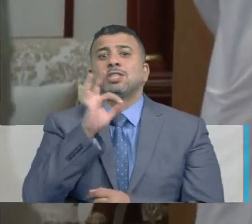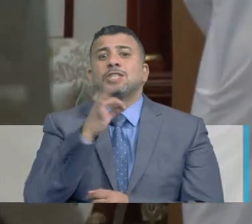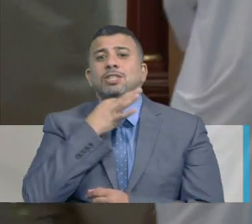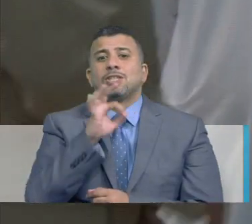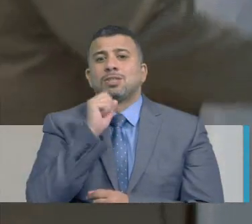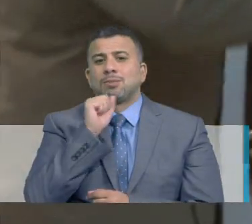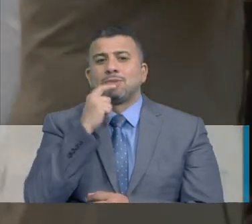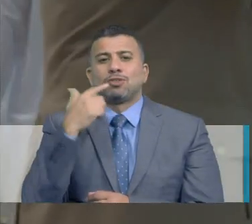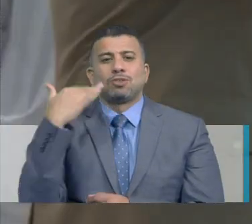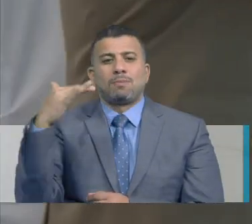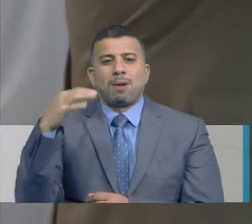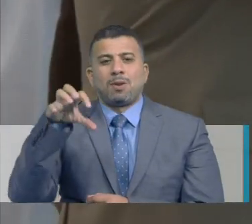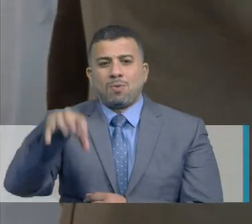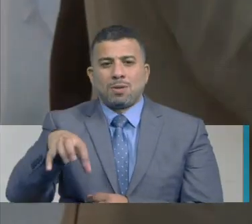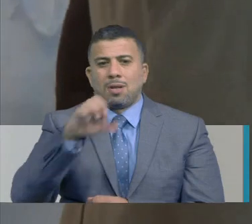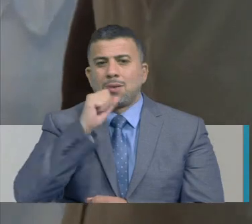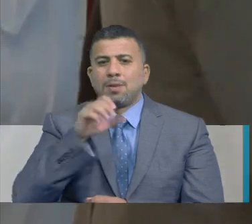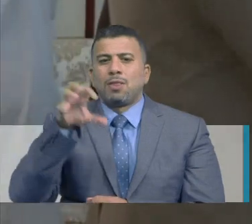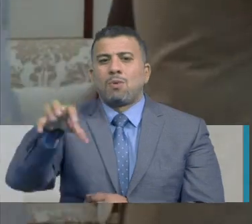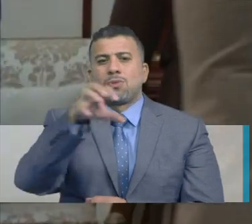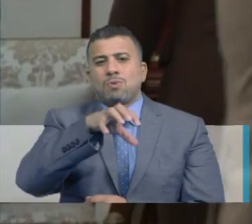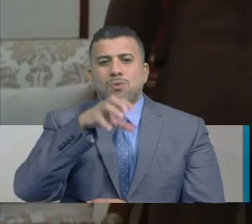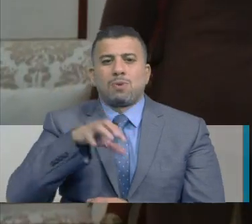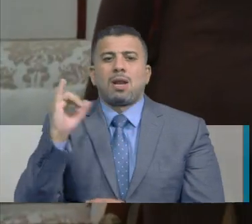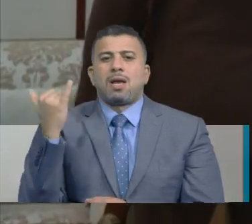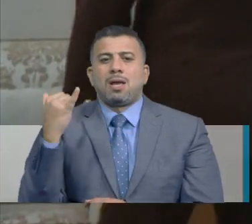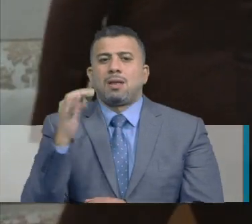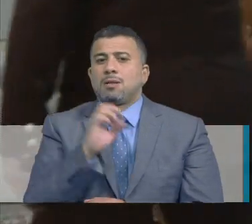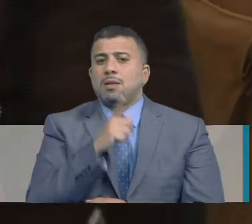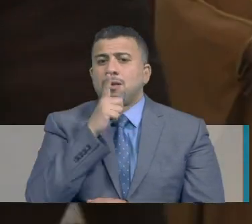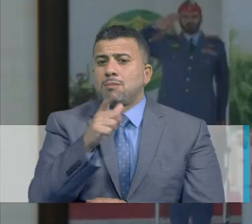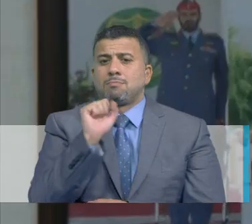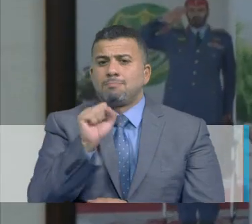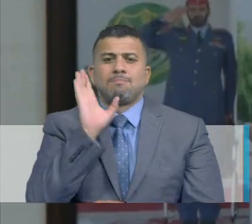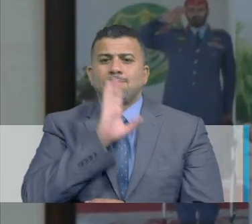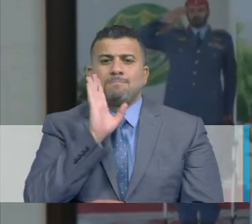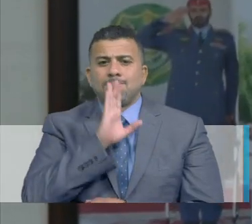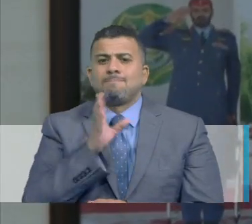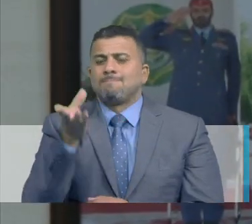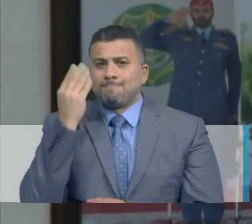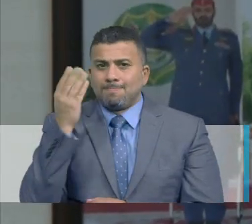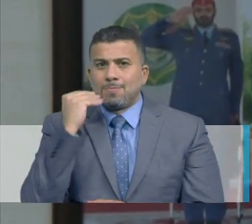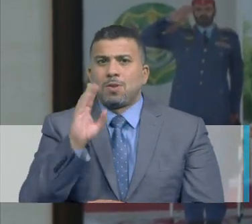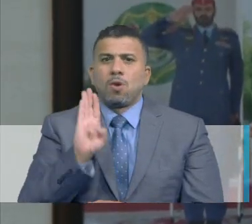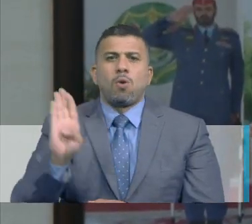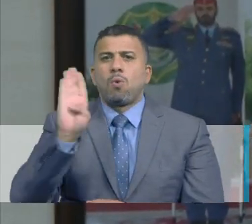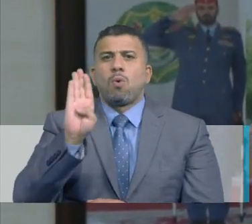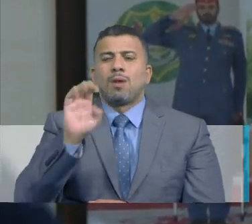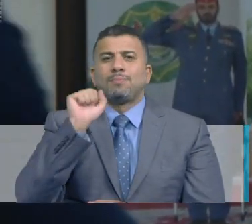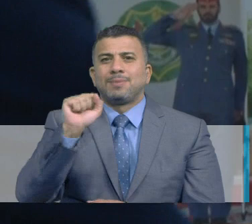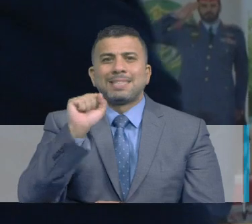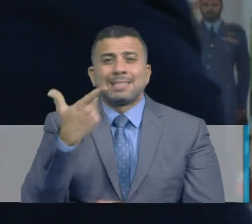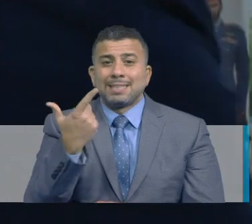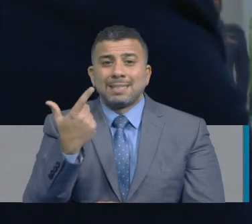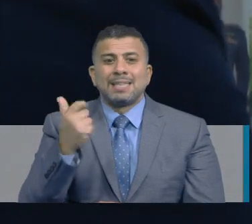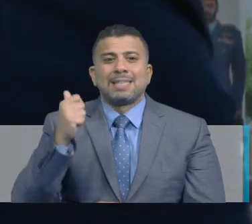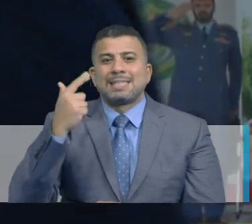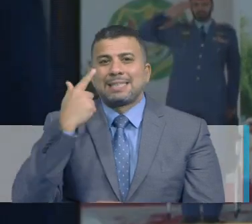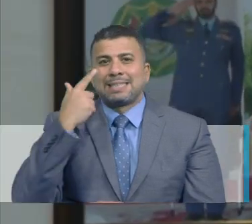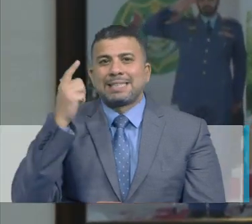من شباب الوطن وبعض الدول العربيه مشيدين بالمستوى التعليمي والعسكري لكليه زايد الثاني العسكريه